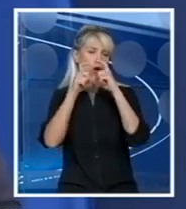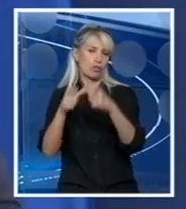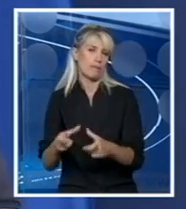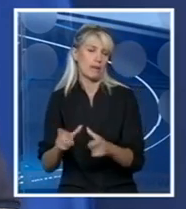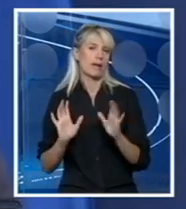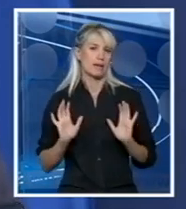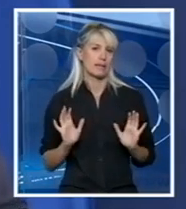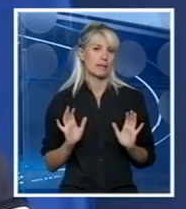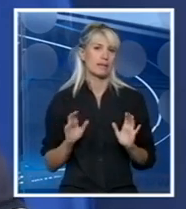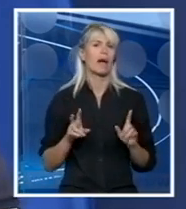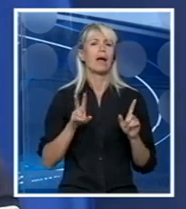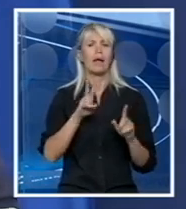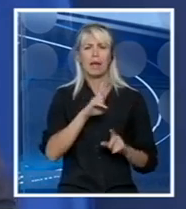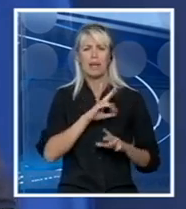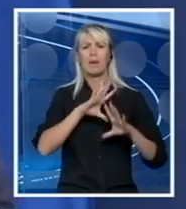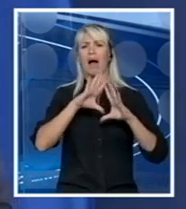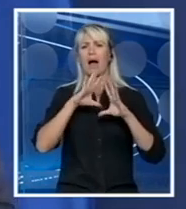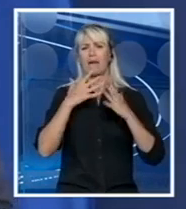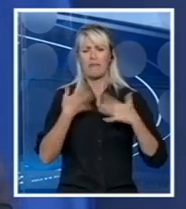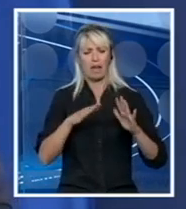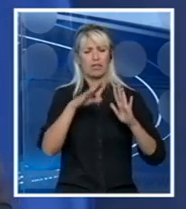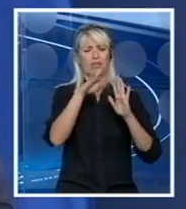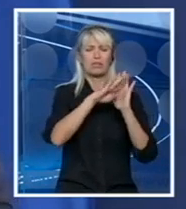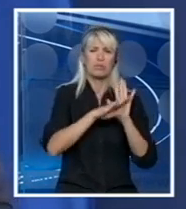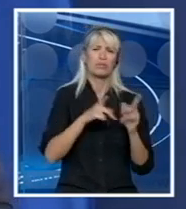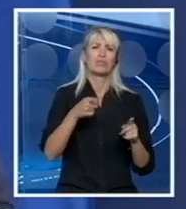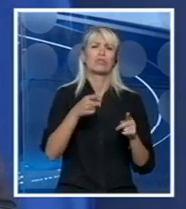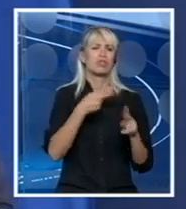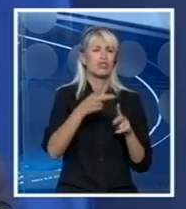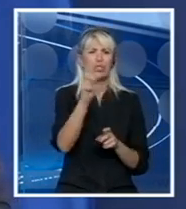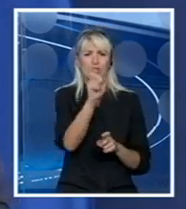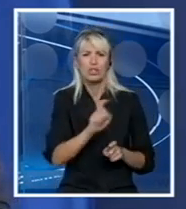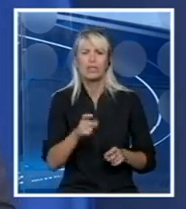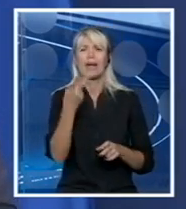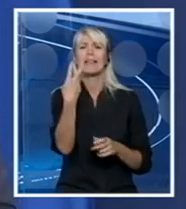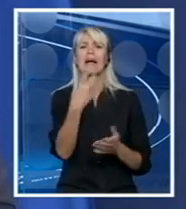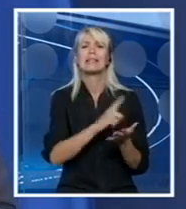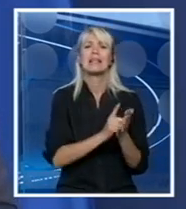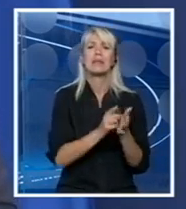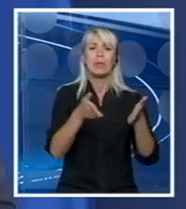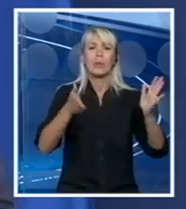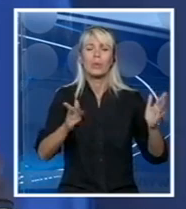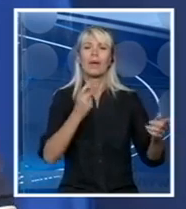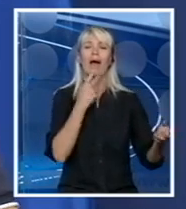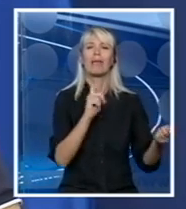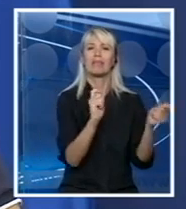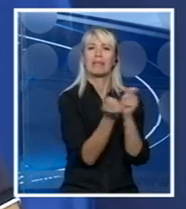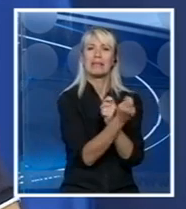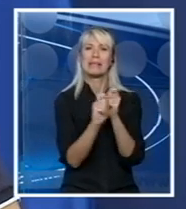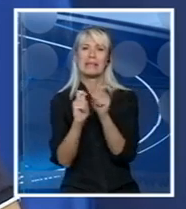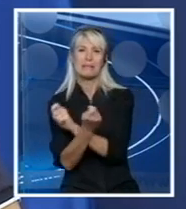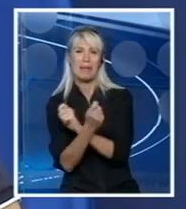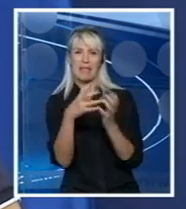znači čišćenje tih 20 minuta koje mora da se obavi između smena, između ovih grupa što je